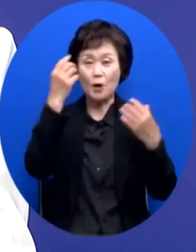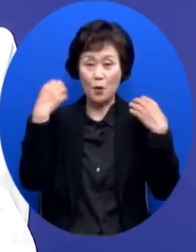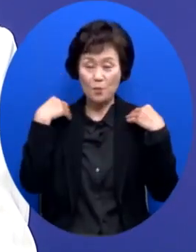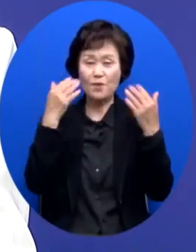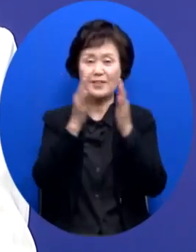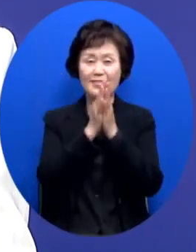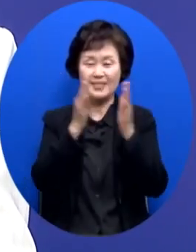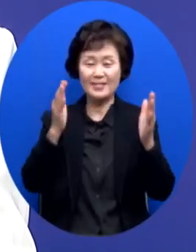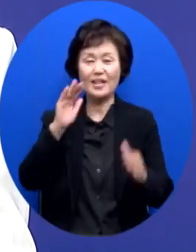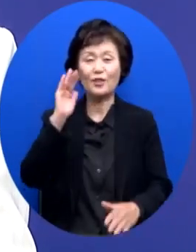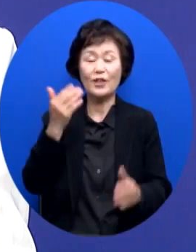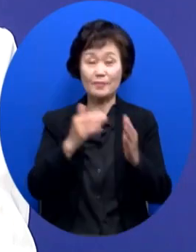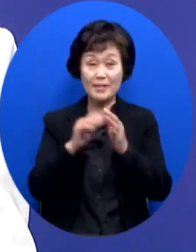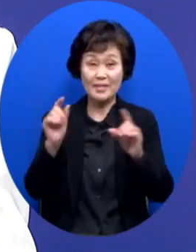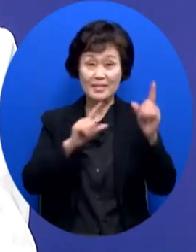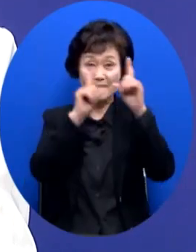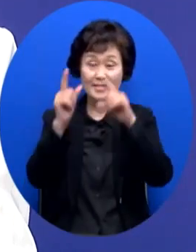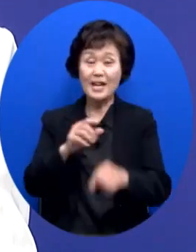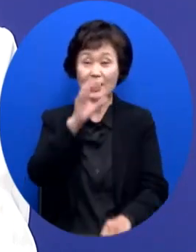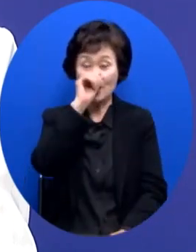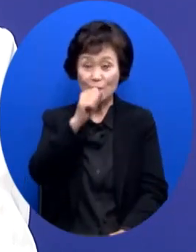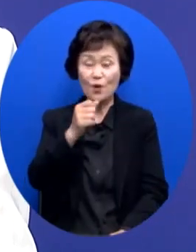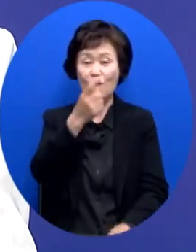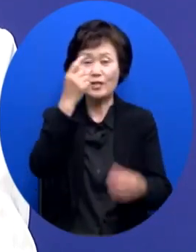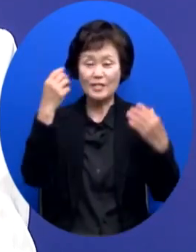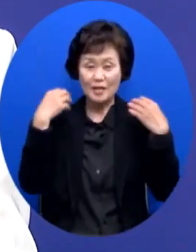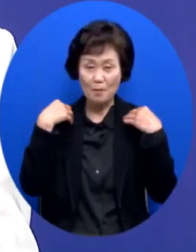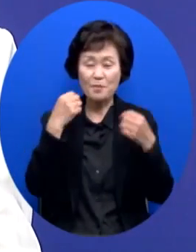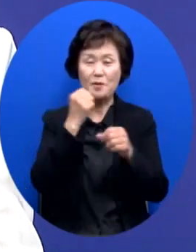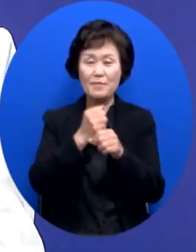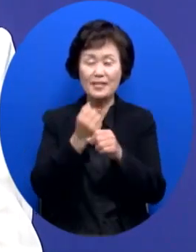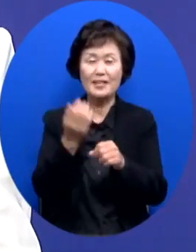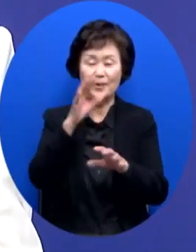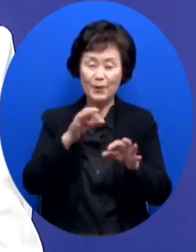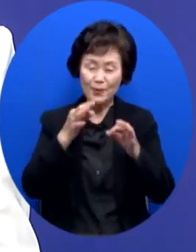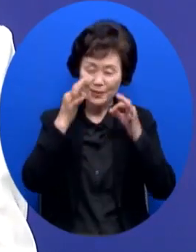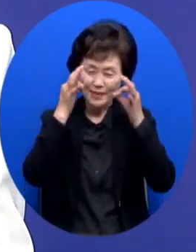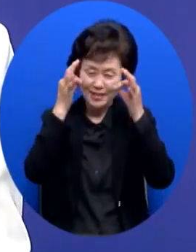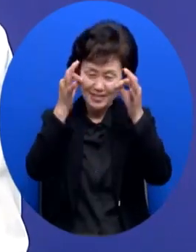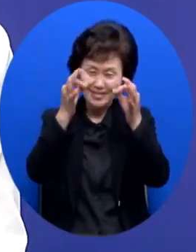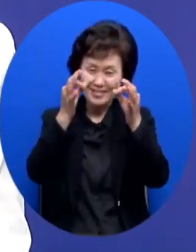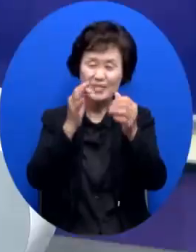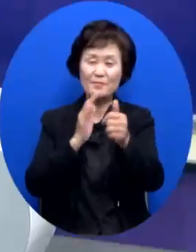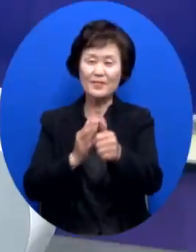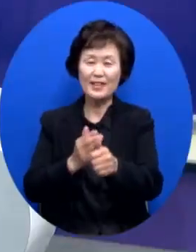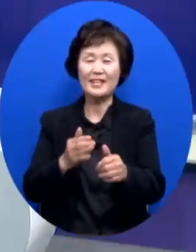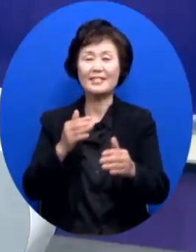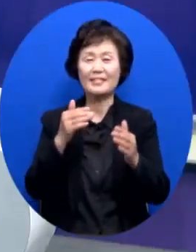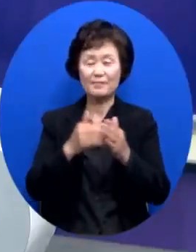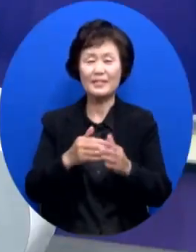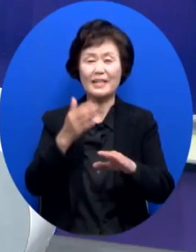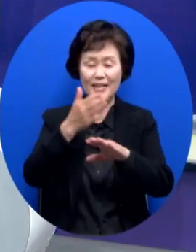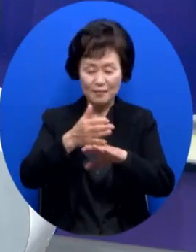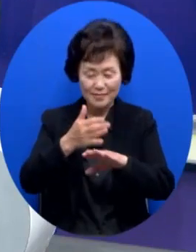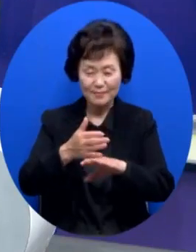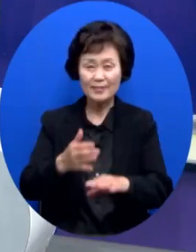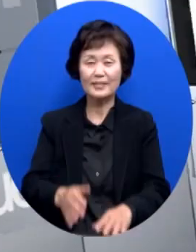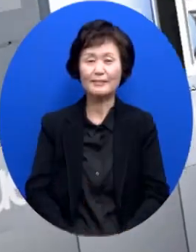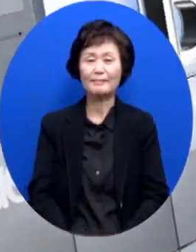편안한 살기 좋은 대한민국을 만드는 일에 최선을 다해줬으면 하는 바람입니다. 장창일 기자 수고하셨습니다.